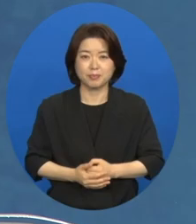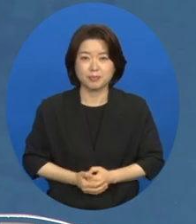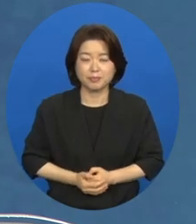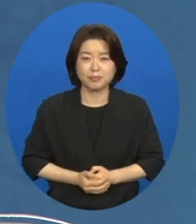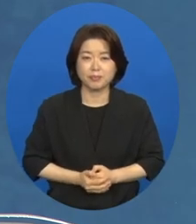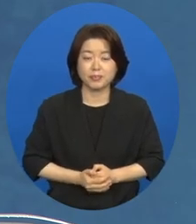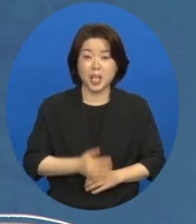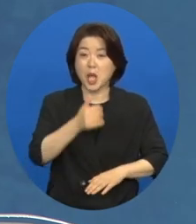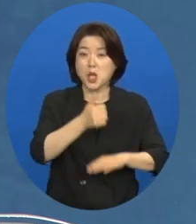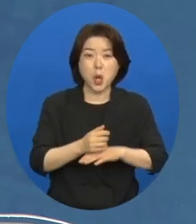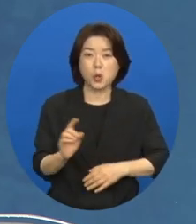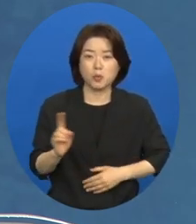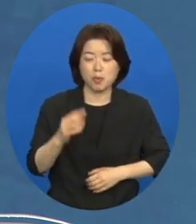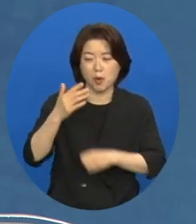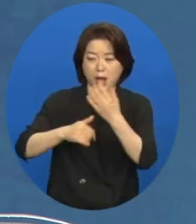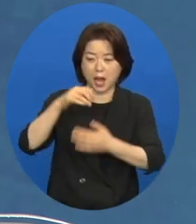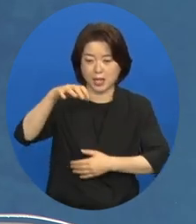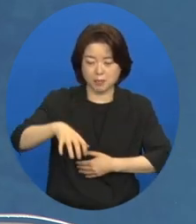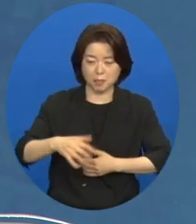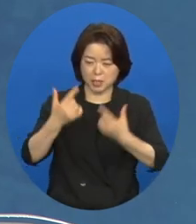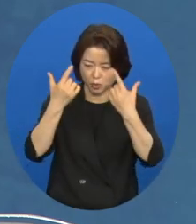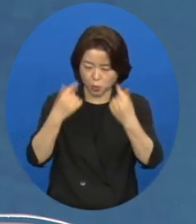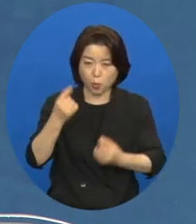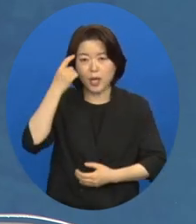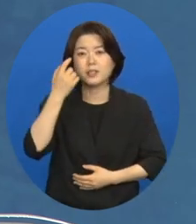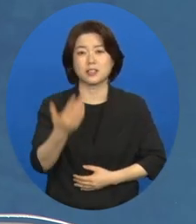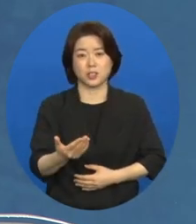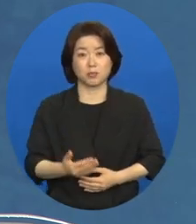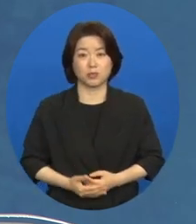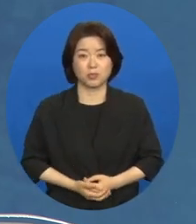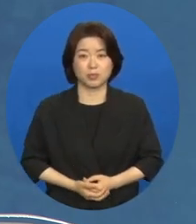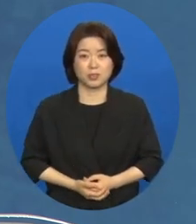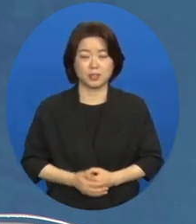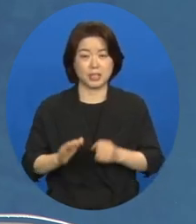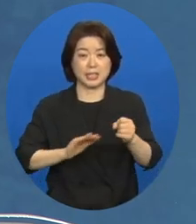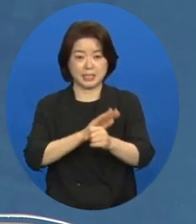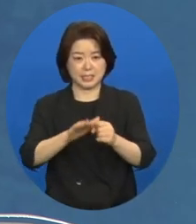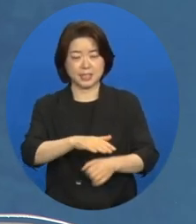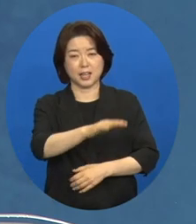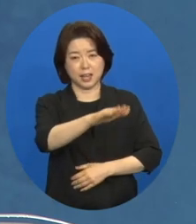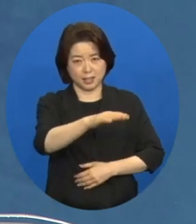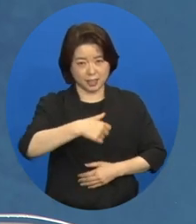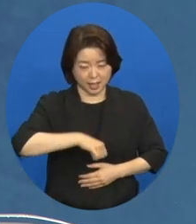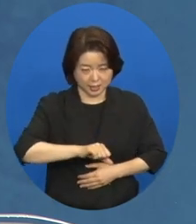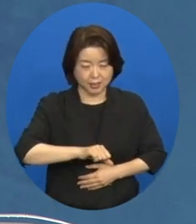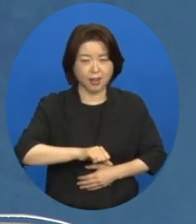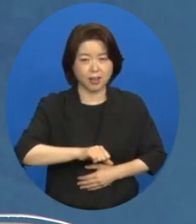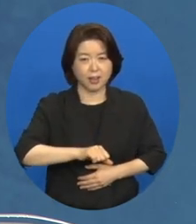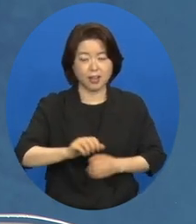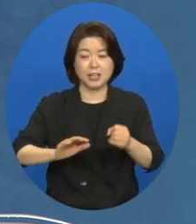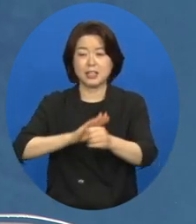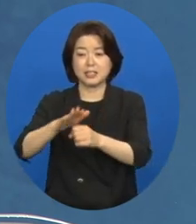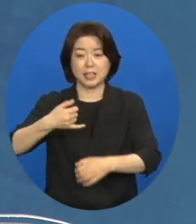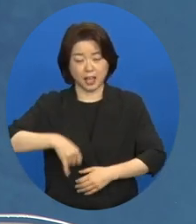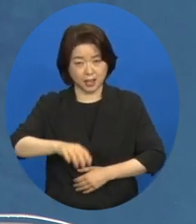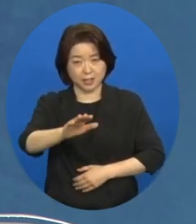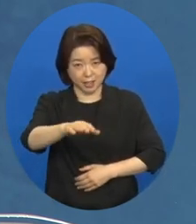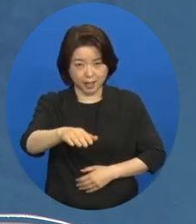결국 하나님 앞에서는 똑같은 질문이에요. 사랑하는 아들아, 사랑하는